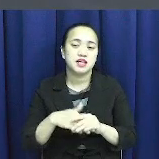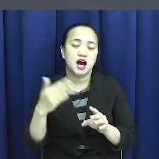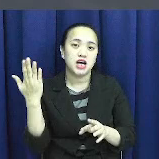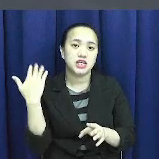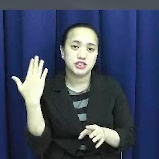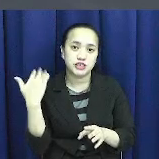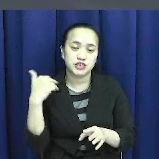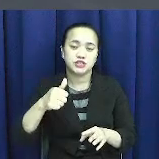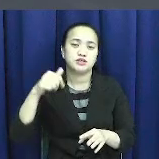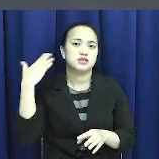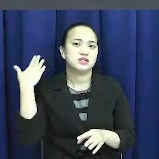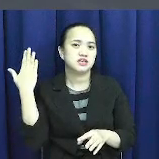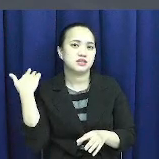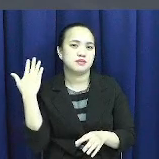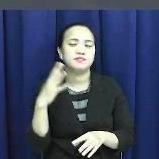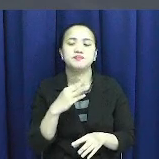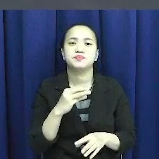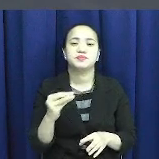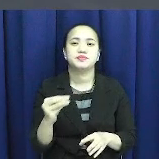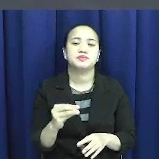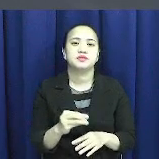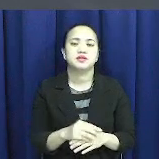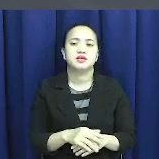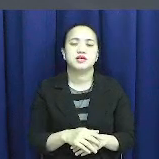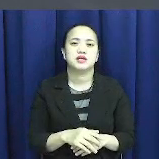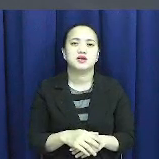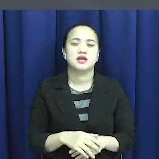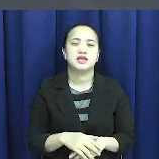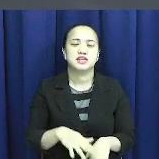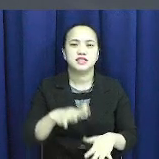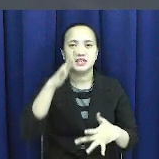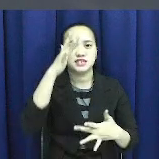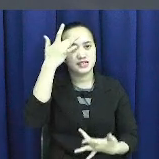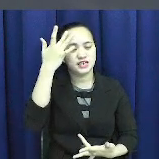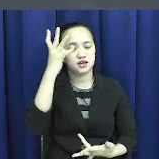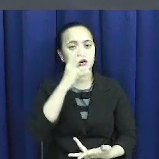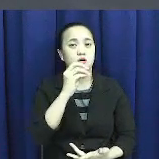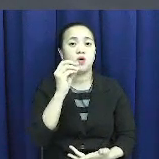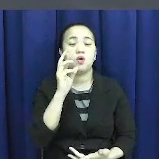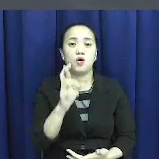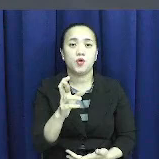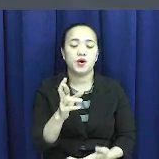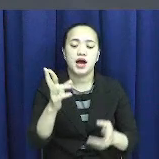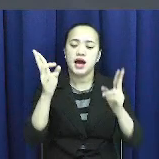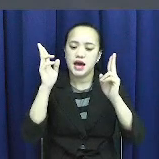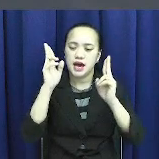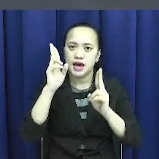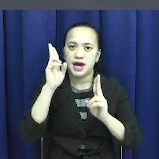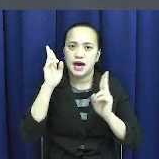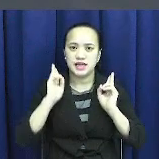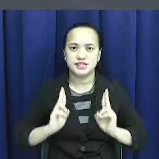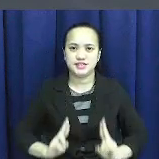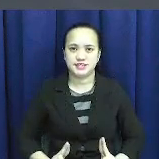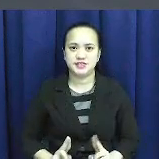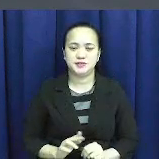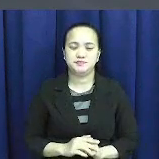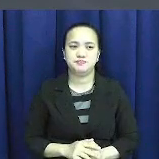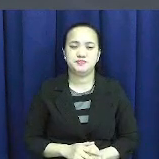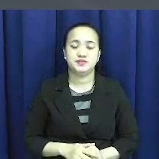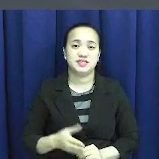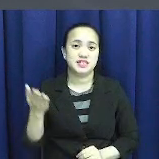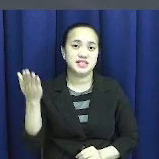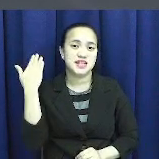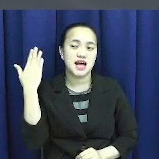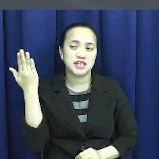clean or unclean. Sick or healthy. Sa Old Testament yon. Pero sa New